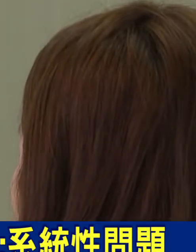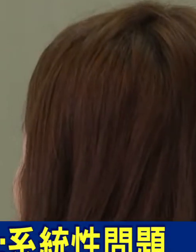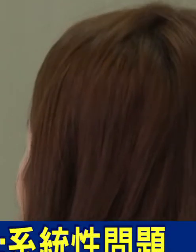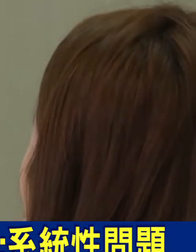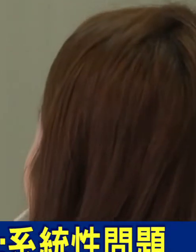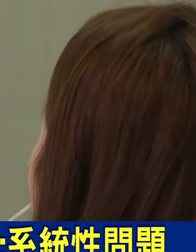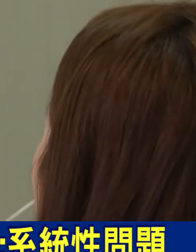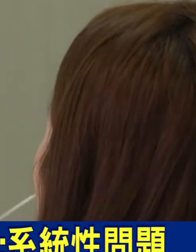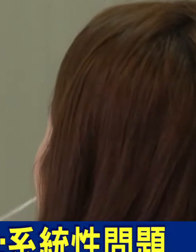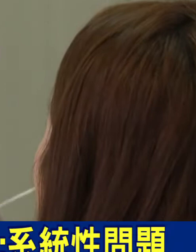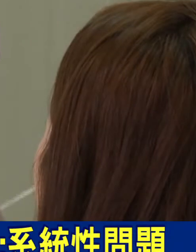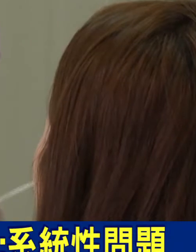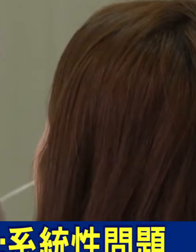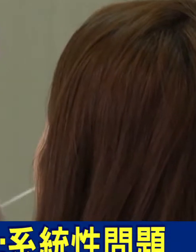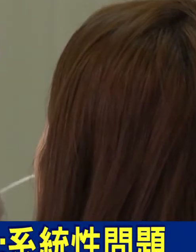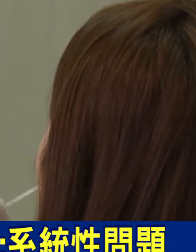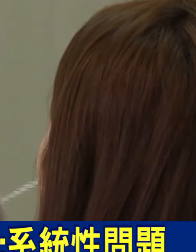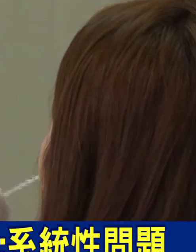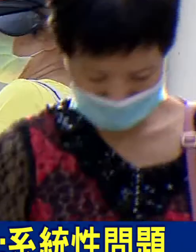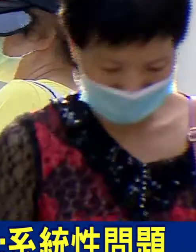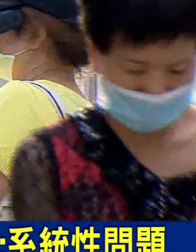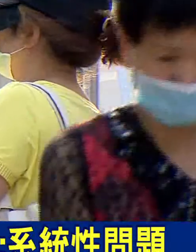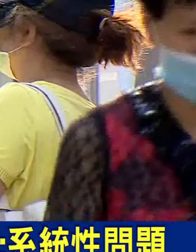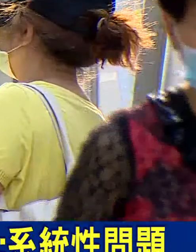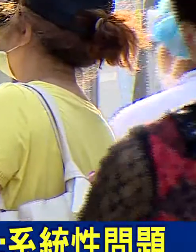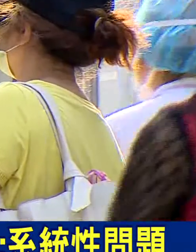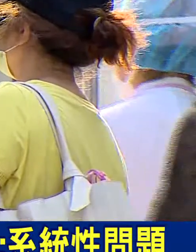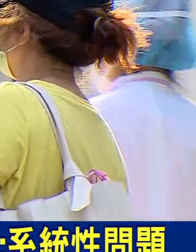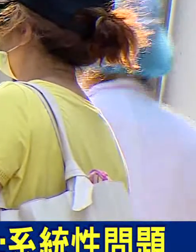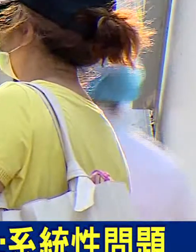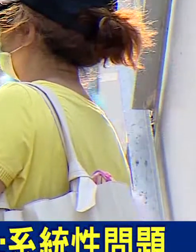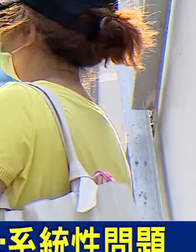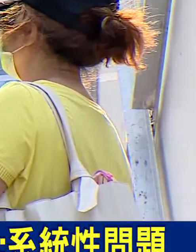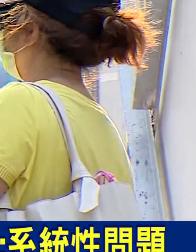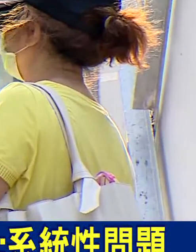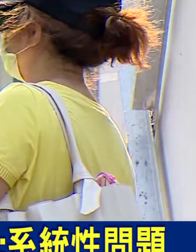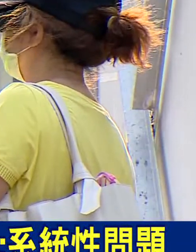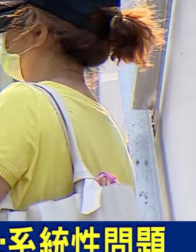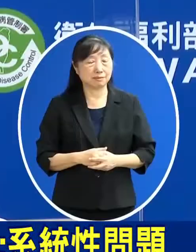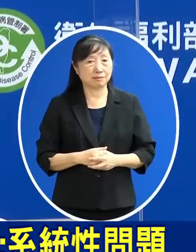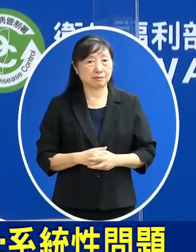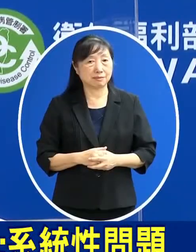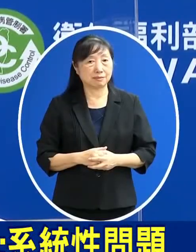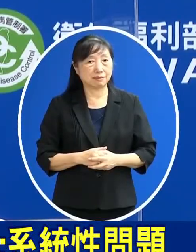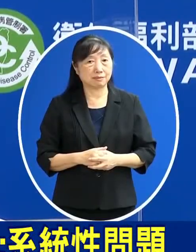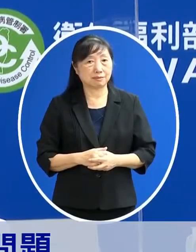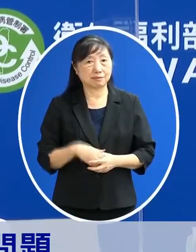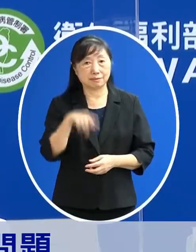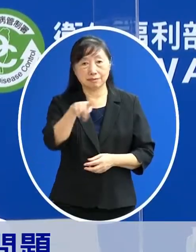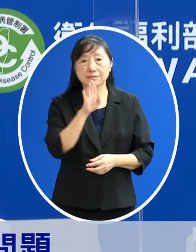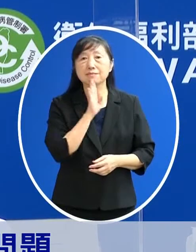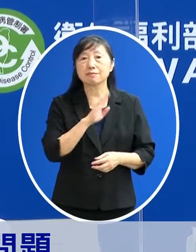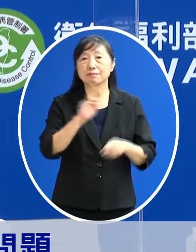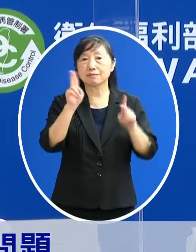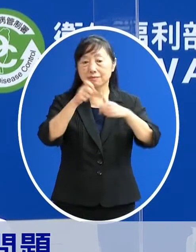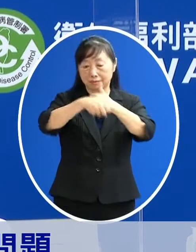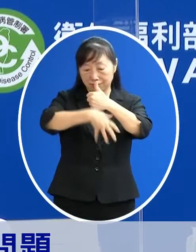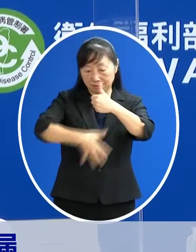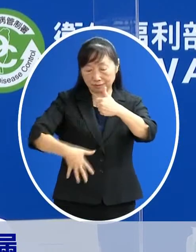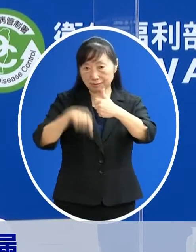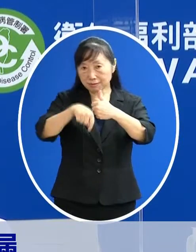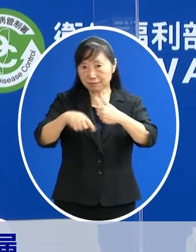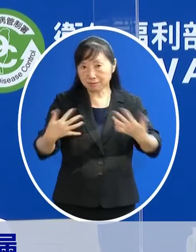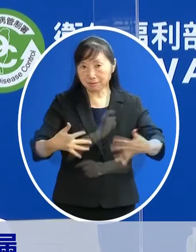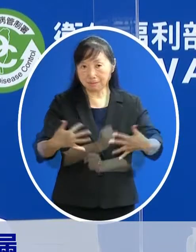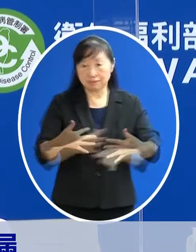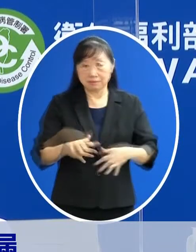甚至有人质疑这些因为检验和行政大塞车的个案根本是通报疏漏， 是一个系统性的问题，并没有